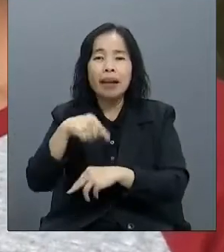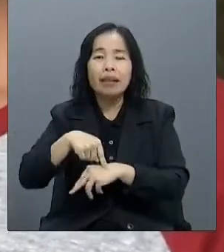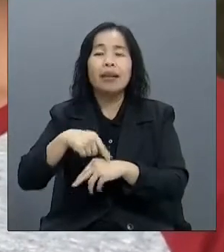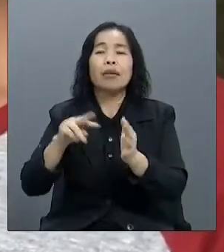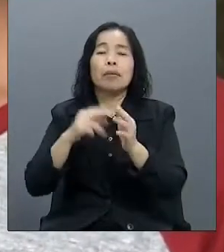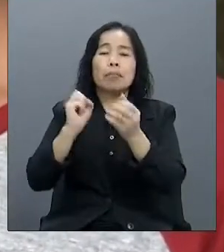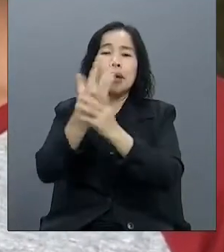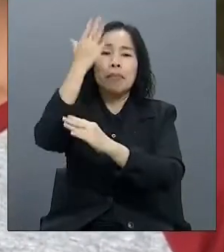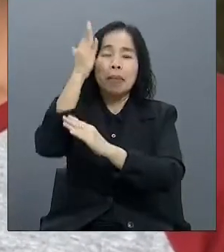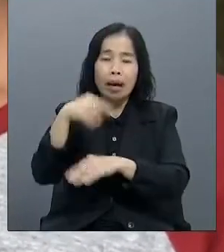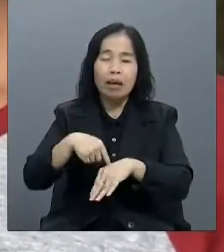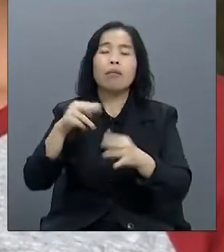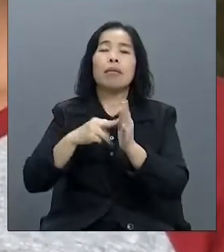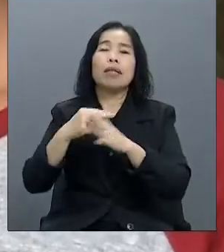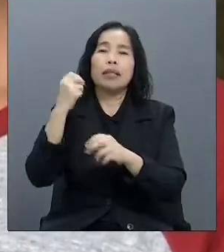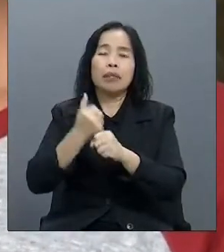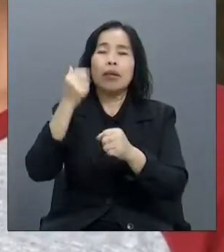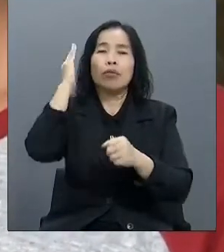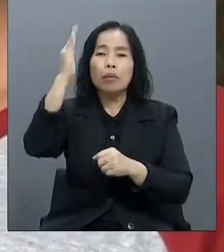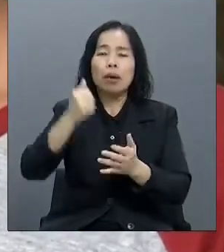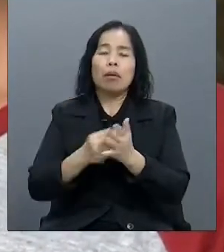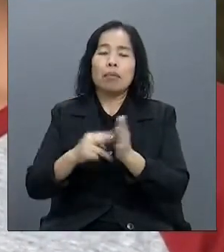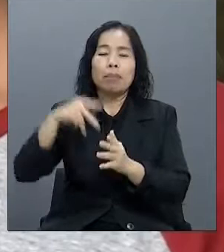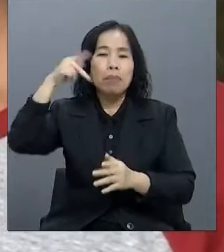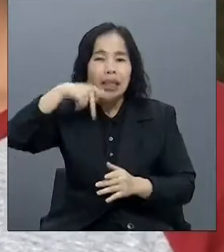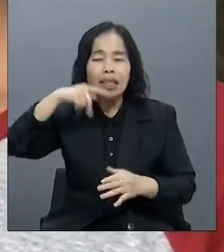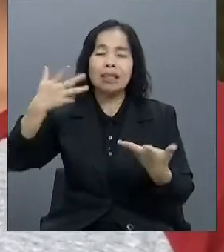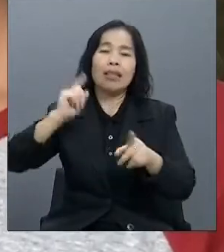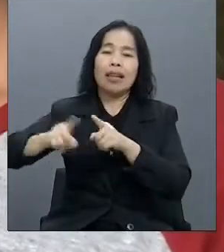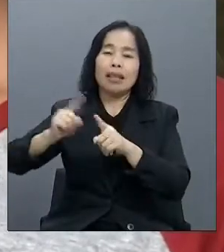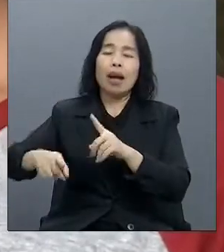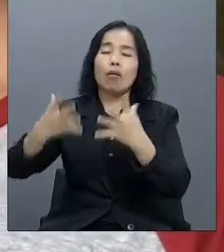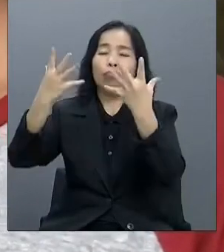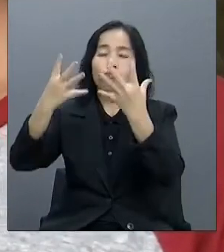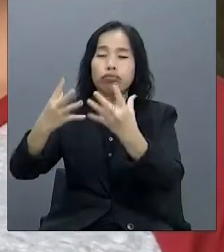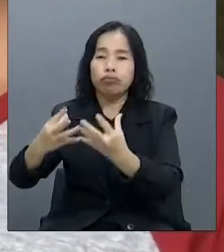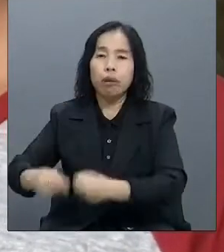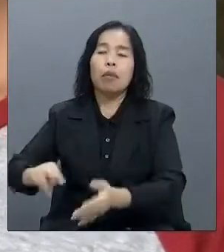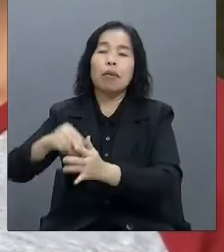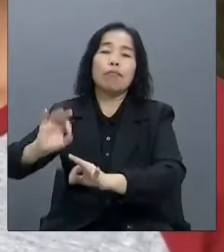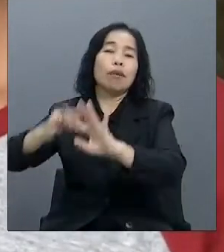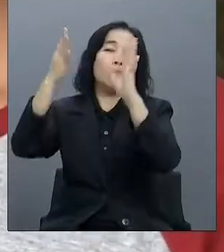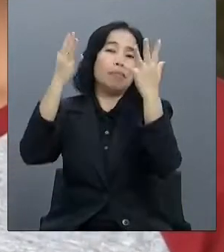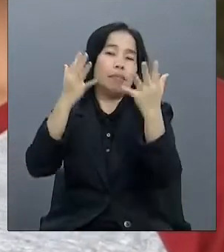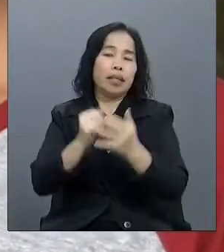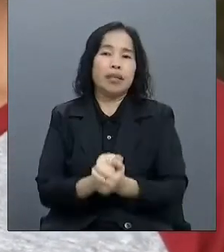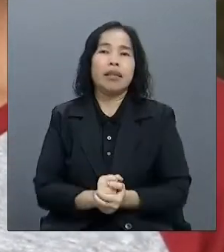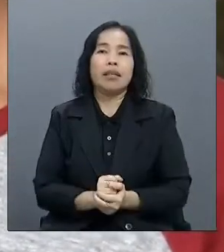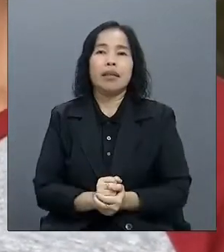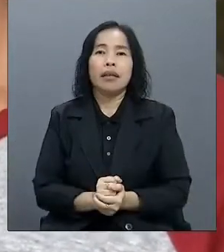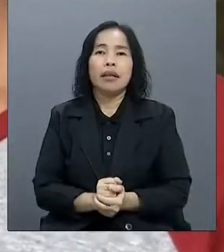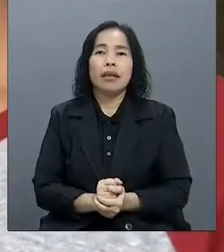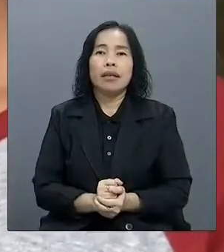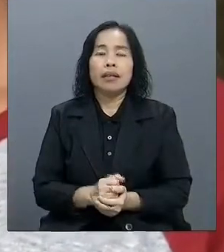าลดเชื้อเพลิงที่อยู่ในป่านั้นก็จะช่วยให้การเกิดไฟป่านั้นลดลงได้อย่างแน่นอน